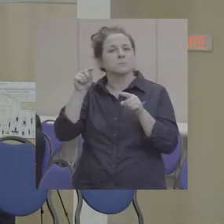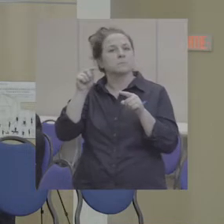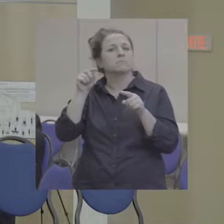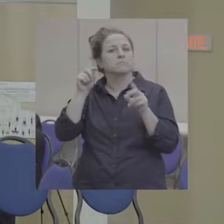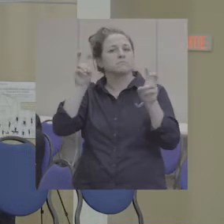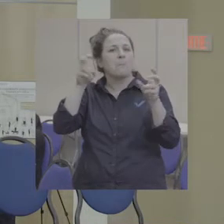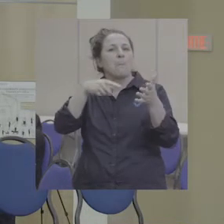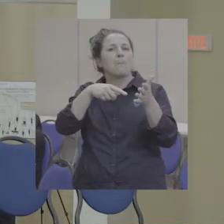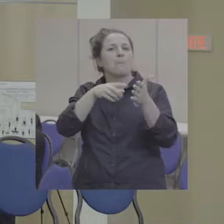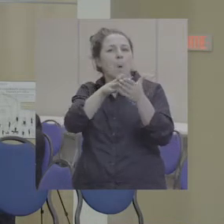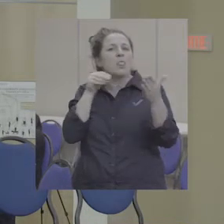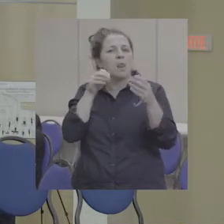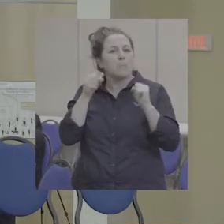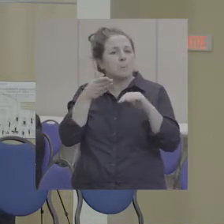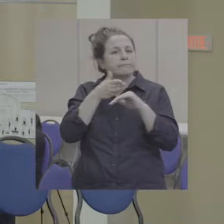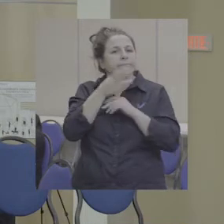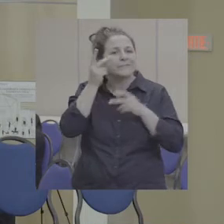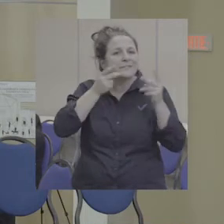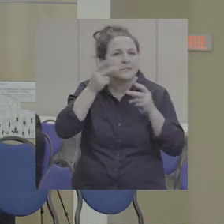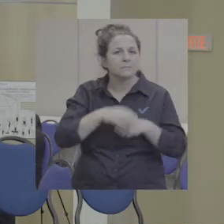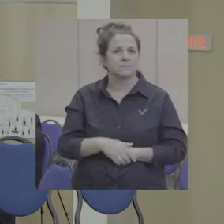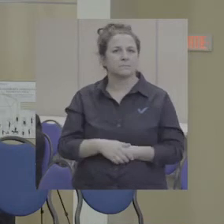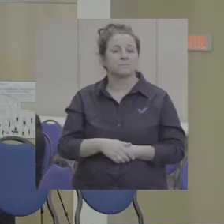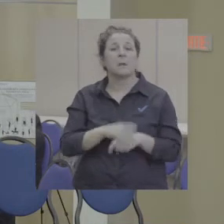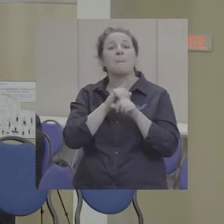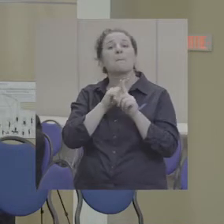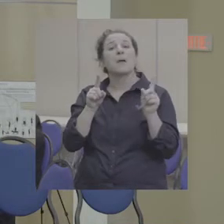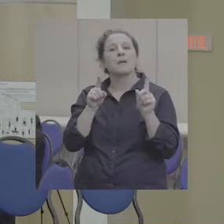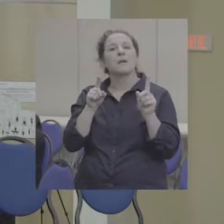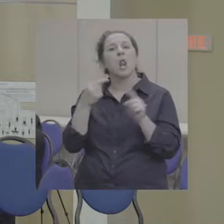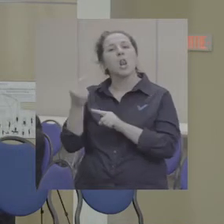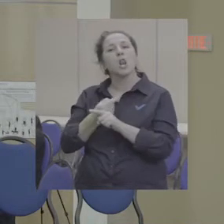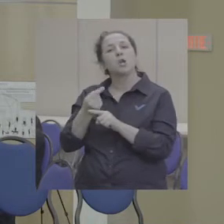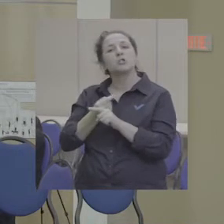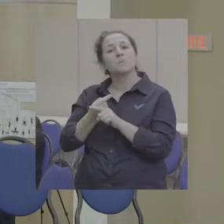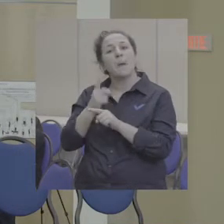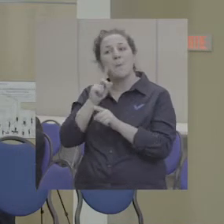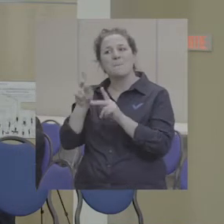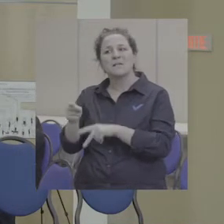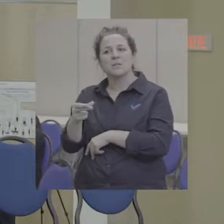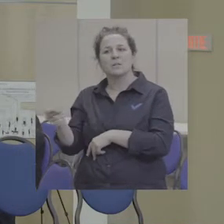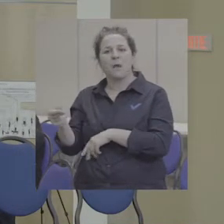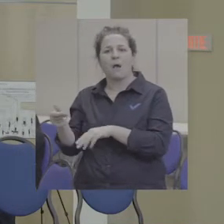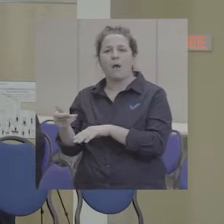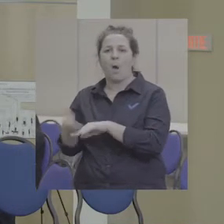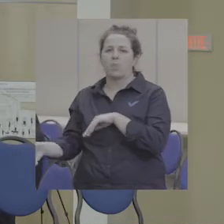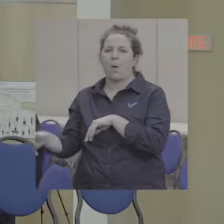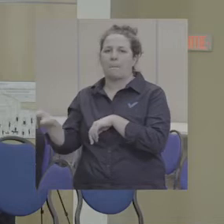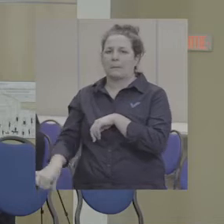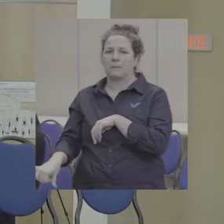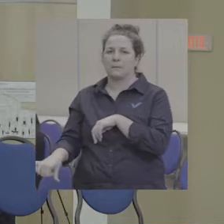peut visiter. Mais les logements pour personnes handicapées sont moins avancés que les